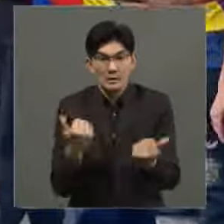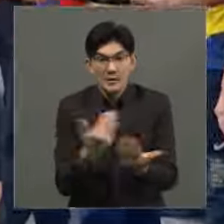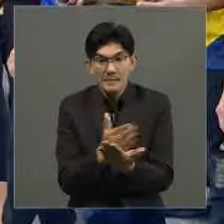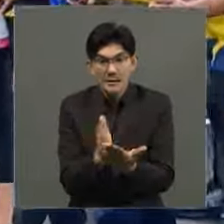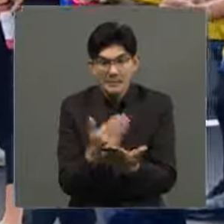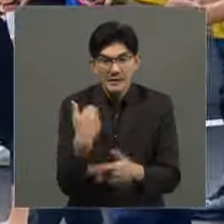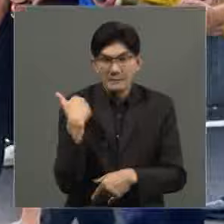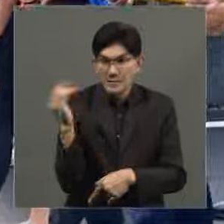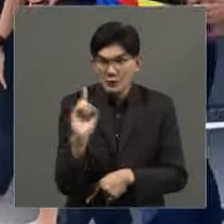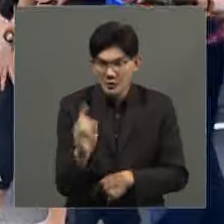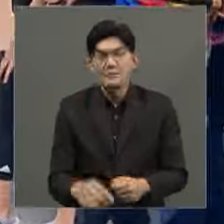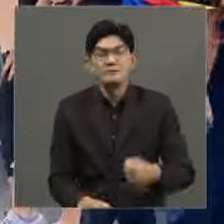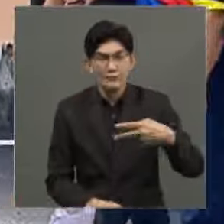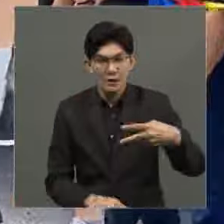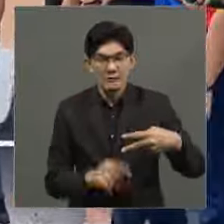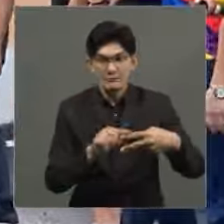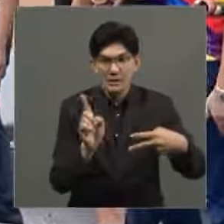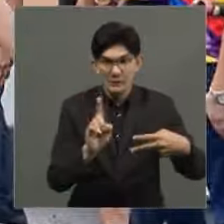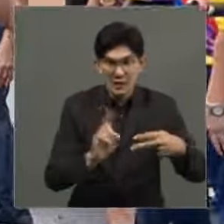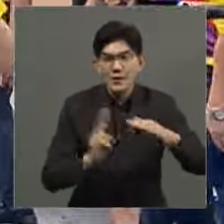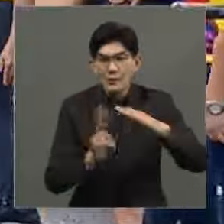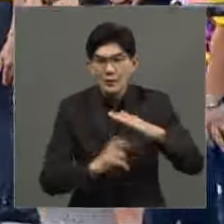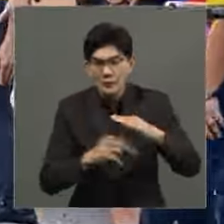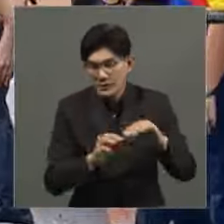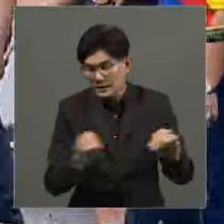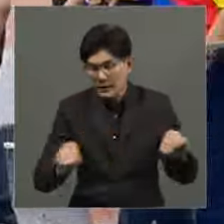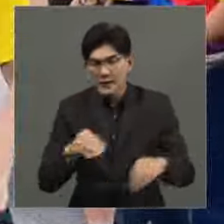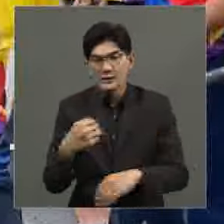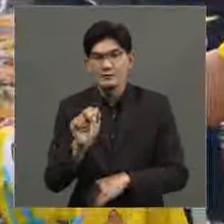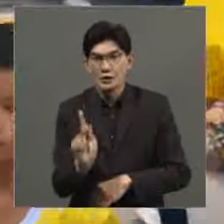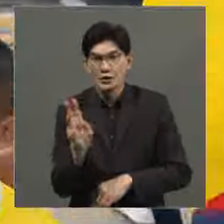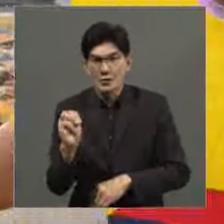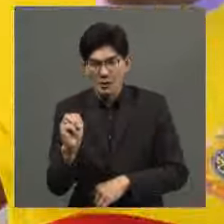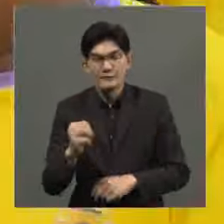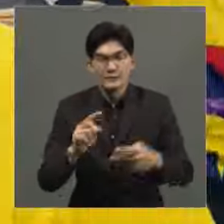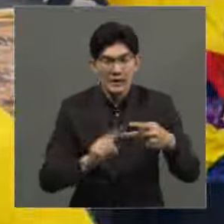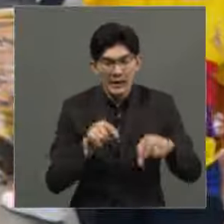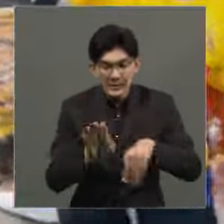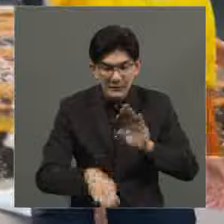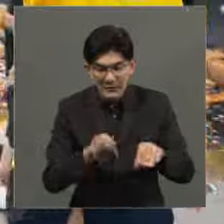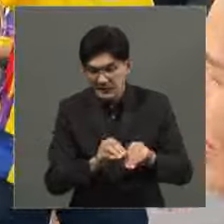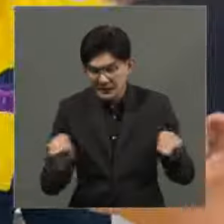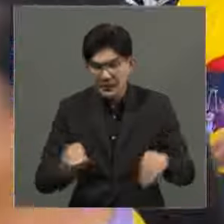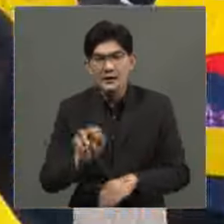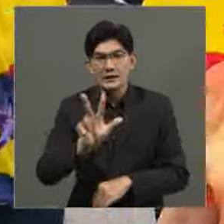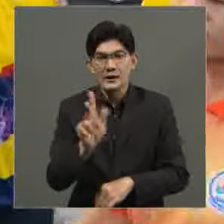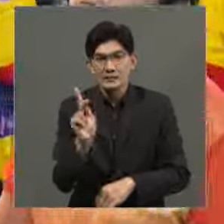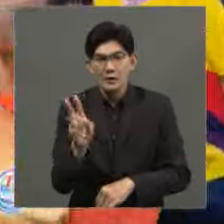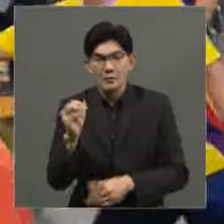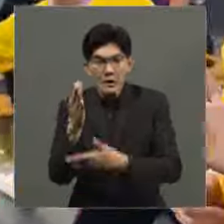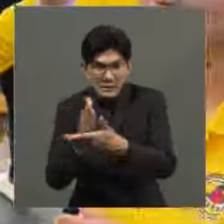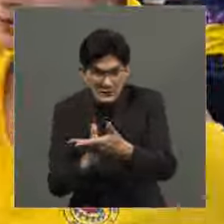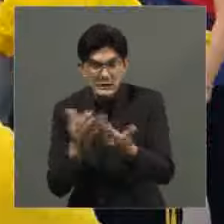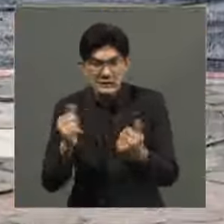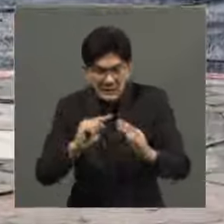กิจกรรมเป็น 2ระยะนะฮะคือกิจกรรมของการวิ่งระยะทาง 10กมแล้วก็กิจกรรมเดินเนี่ยระยะทาง 3กมครึนะฮะ